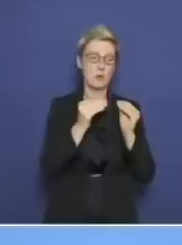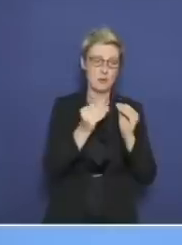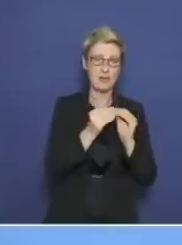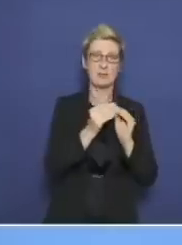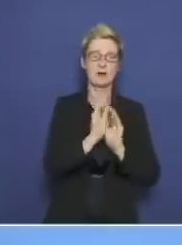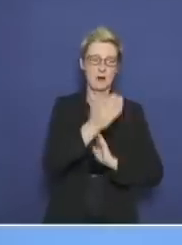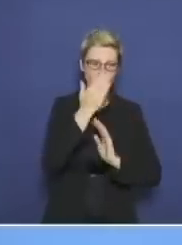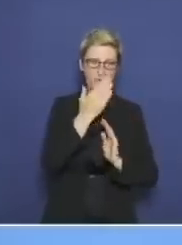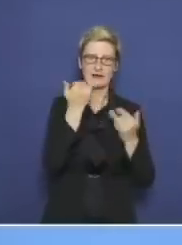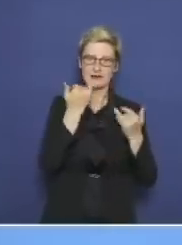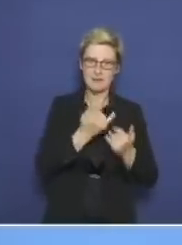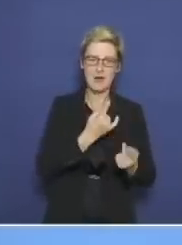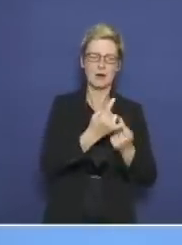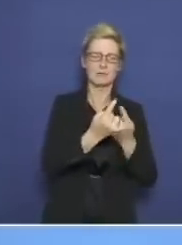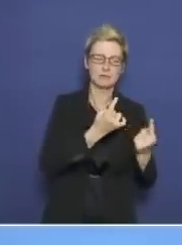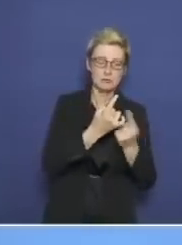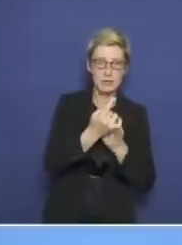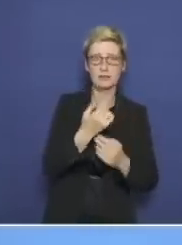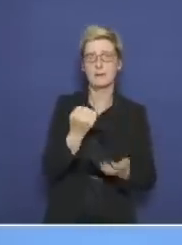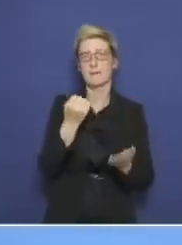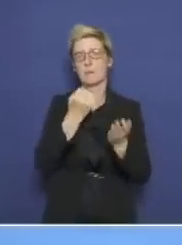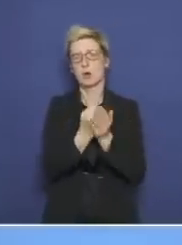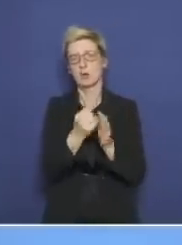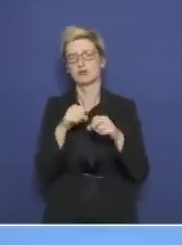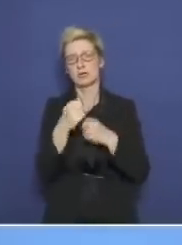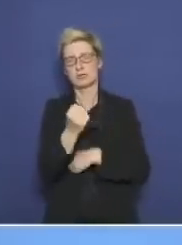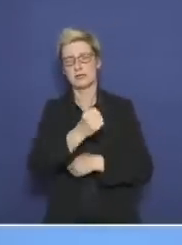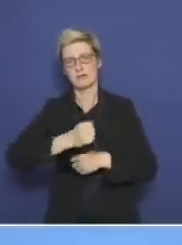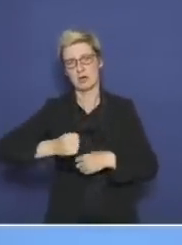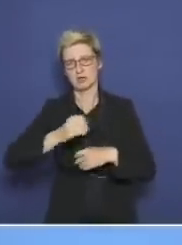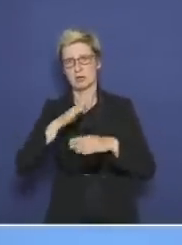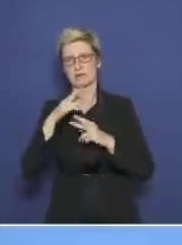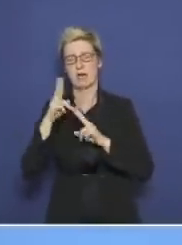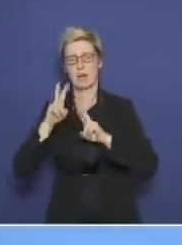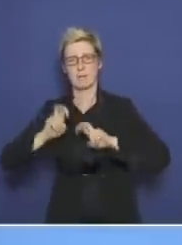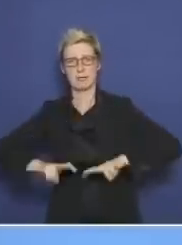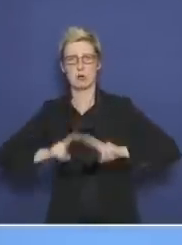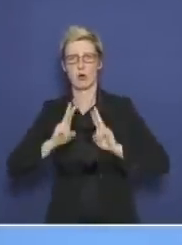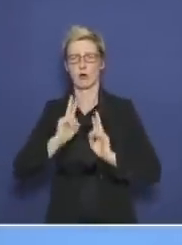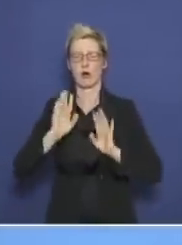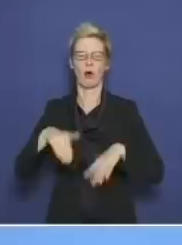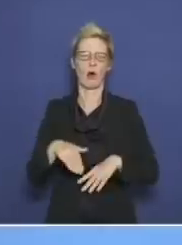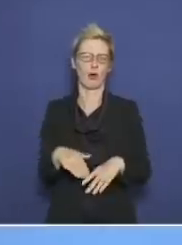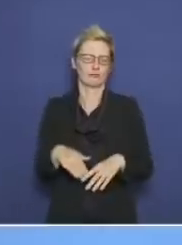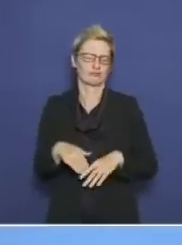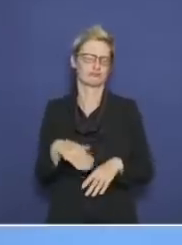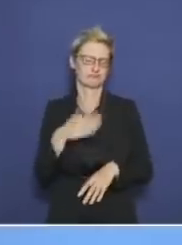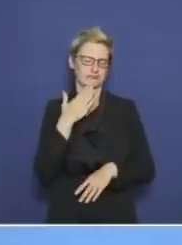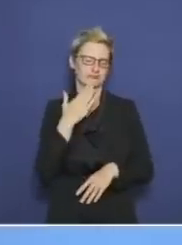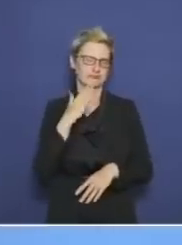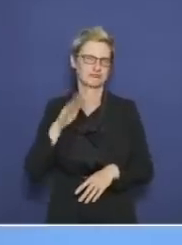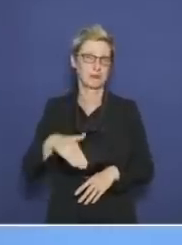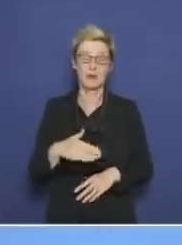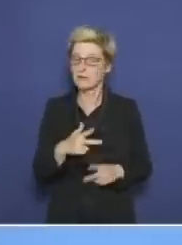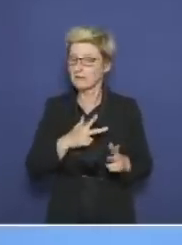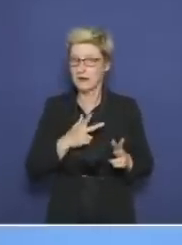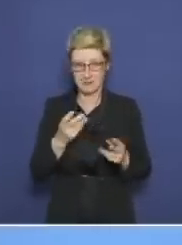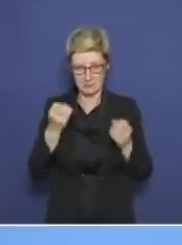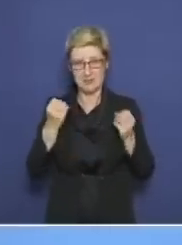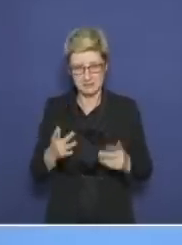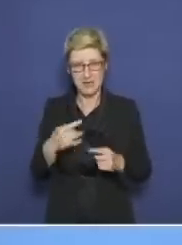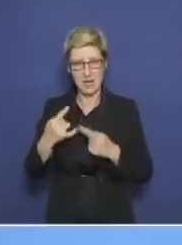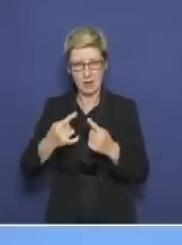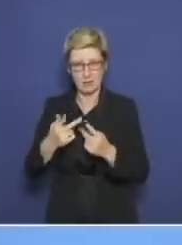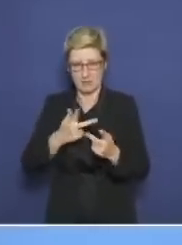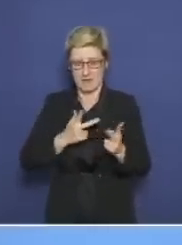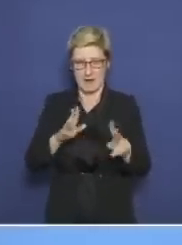die Behörden wie die Staatsanwaltschaften. Ich meine, staatsanwaltschaftliche Ermittlungen sind ja keine Kleinigkeit, die da stattfinden. Sie finden zu Recht statt, aber sie finden